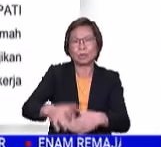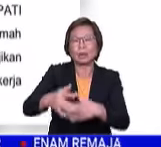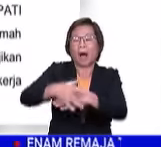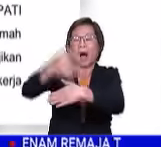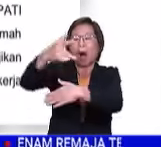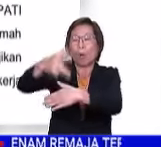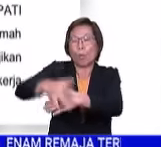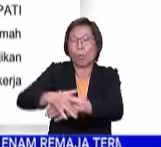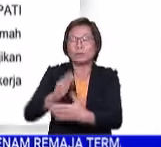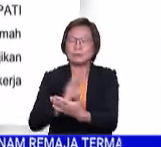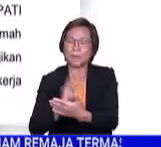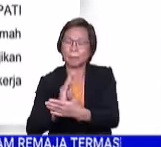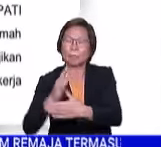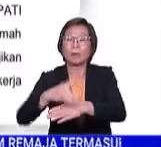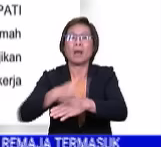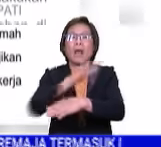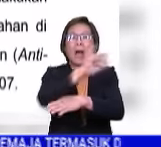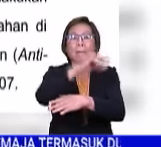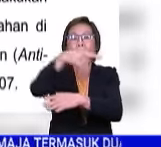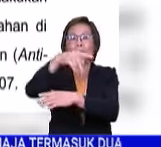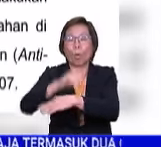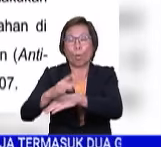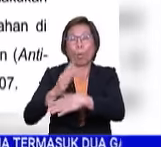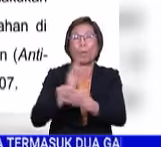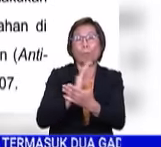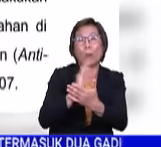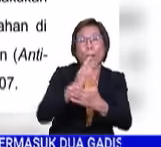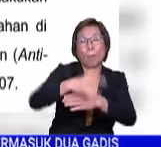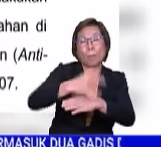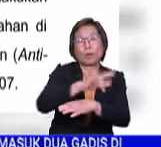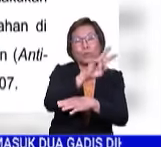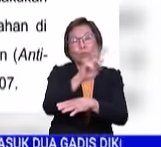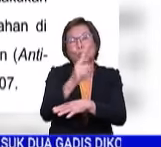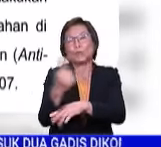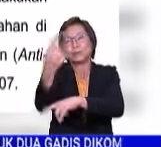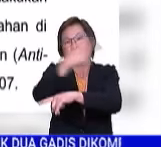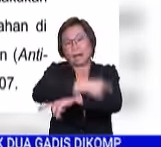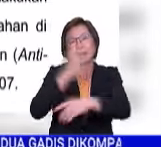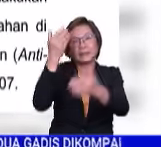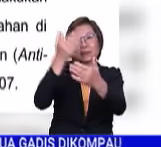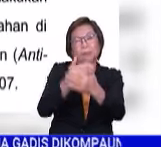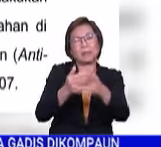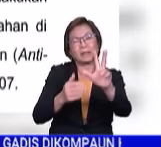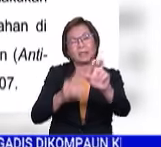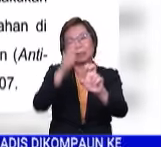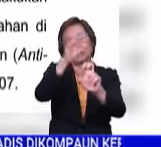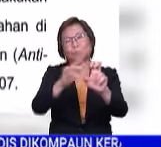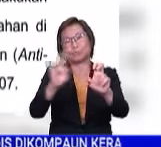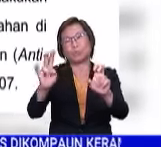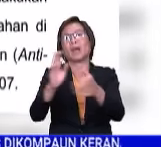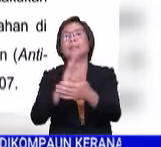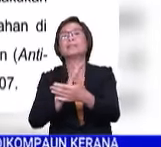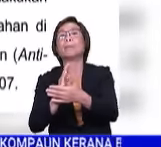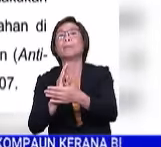Protection Order IPO untuk tempoh 21 hari sehingga 30 Julai ini.